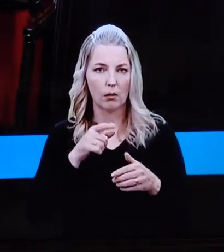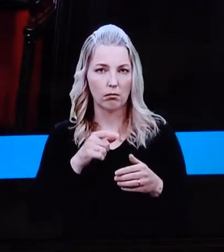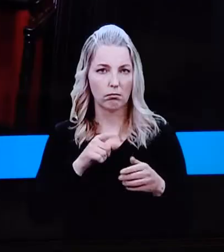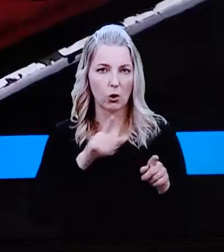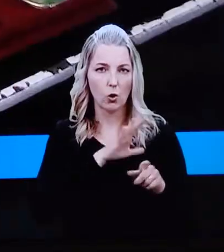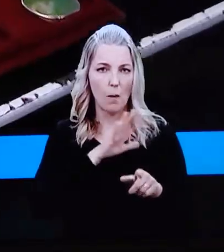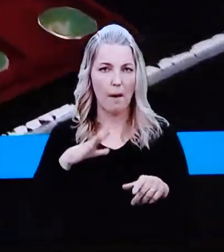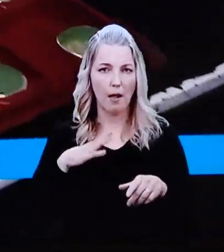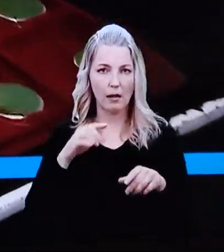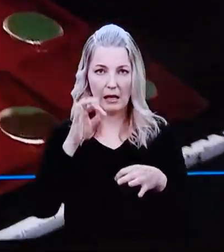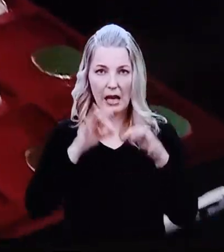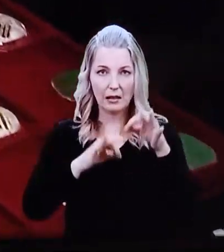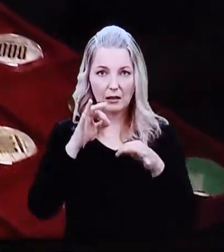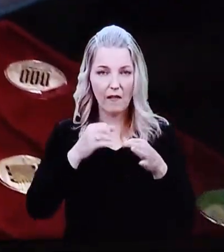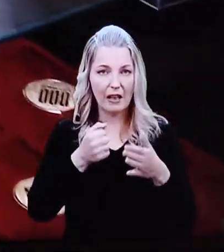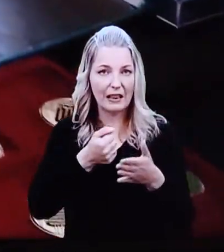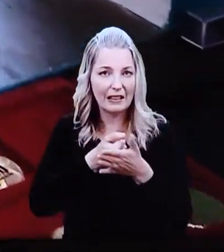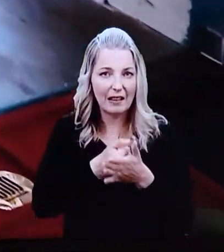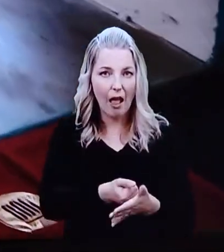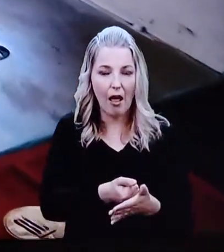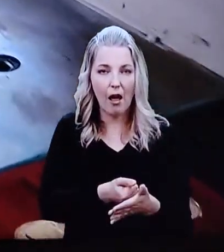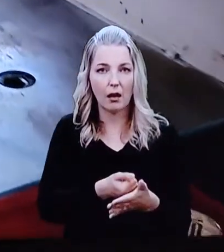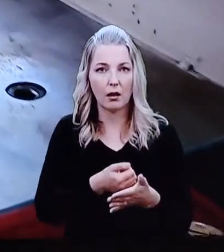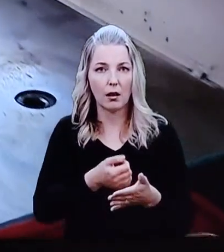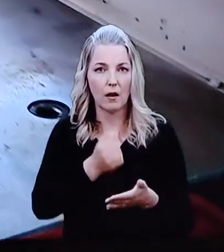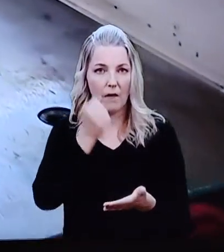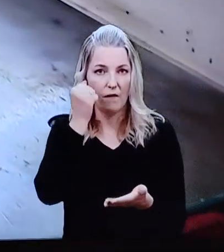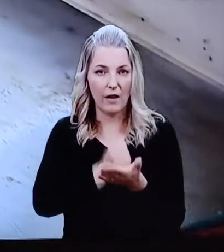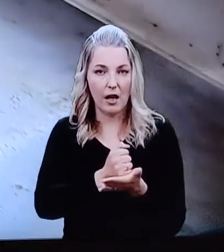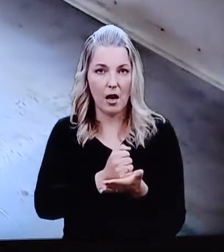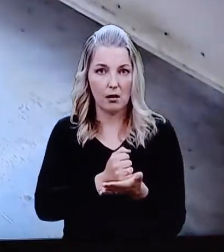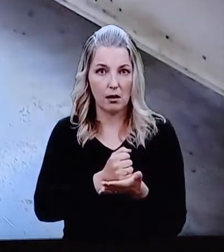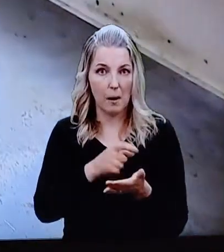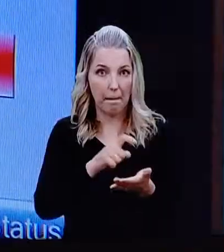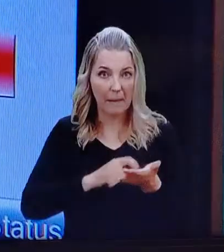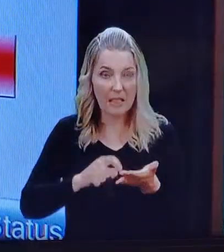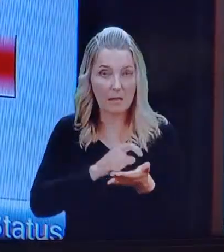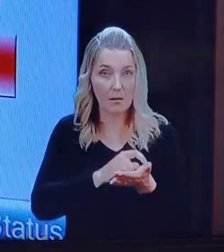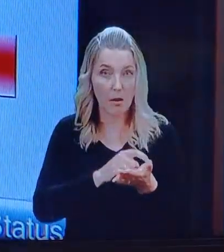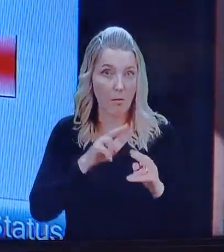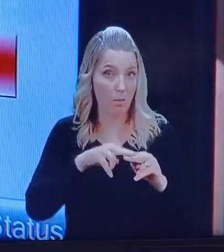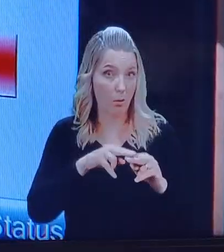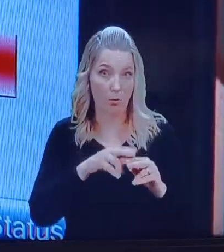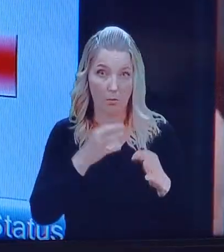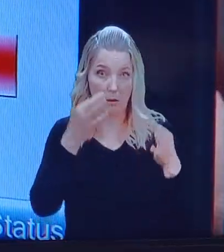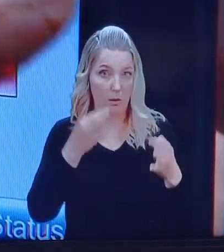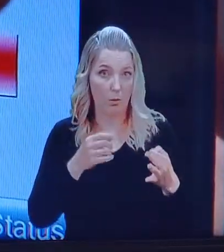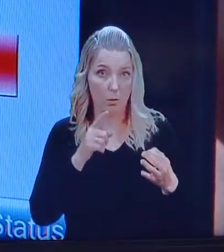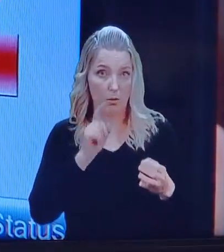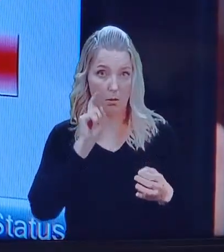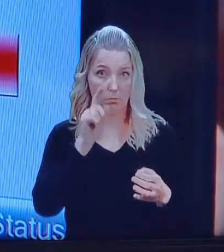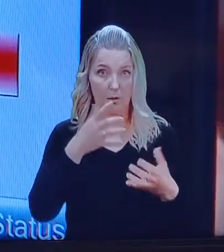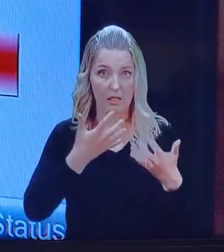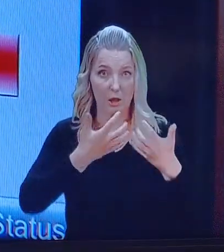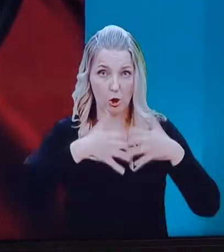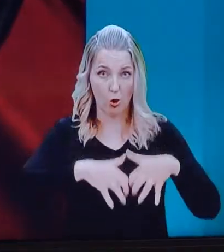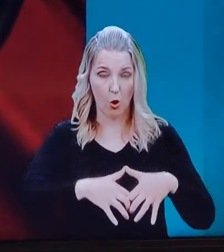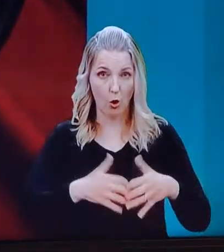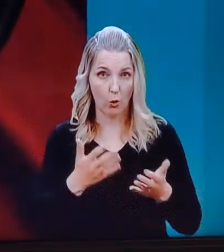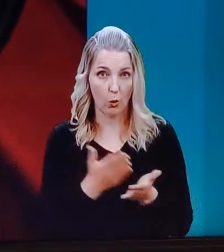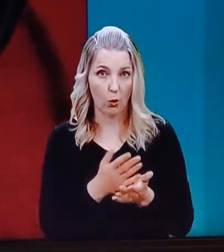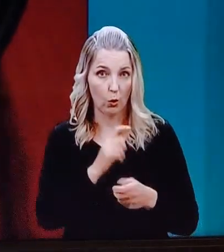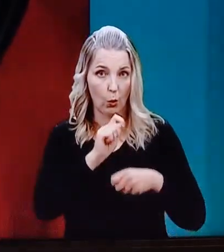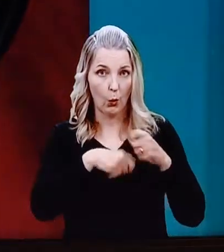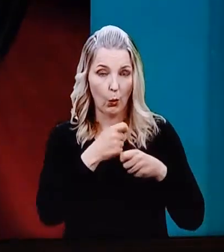se tlak vodný k vyražení té mince. No a potom se spustí ten stroj, který tu